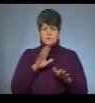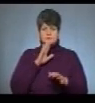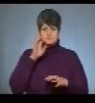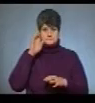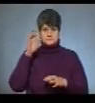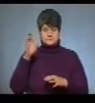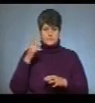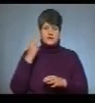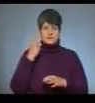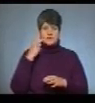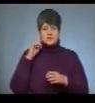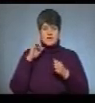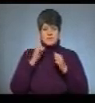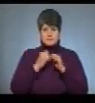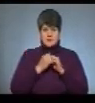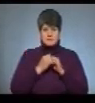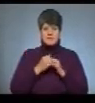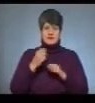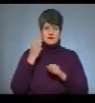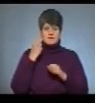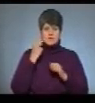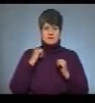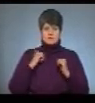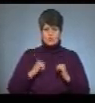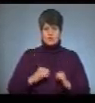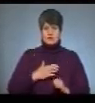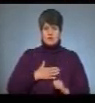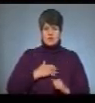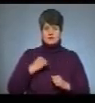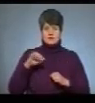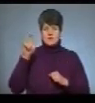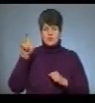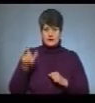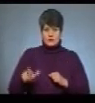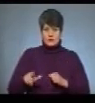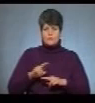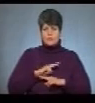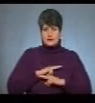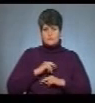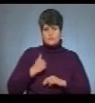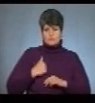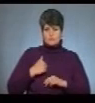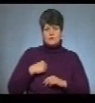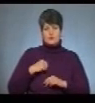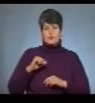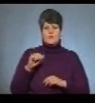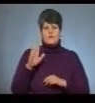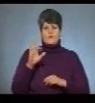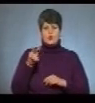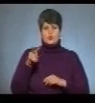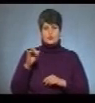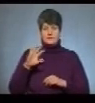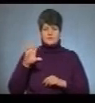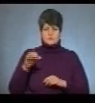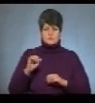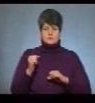Вічна пам'ять і вічний покій нашим героям, полеглому воїну Володимиру, побратимам його, всім захисникам